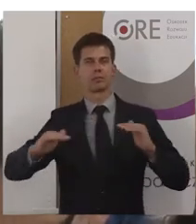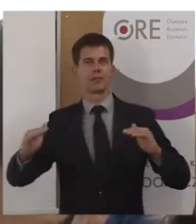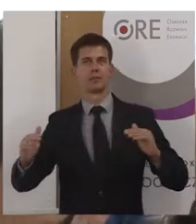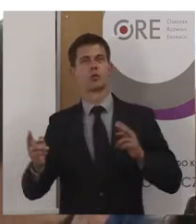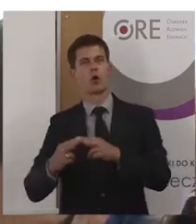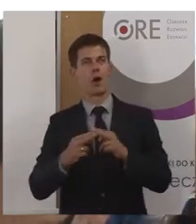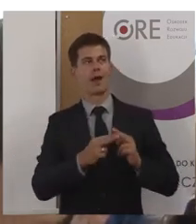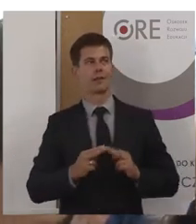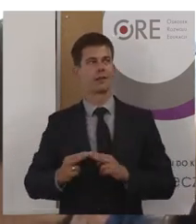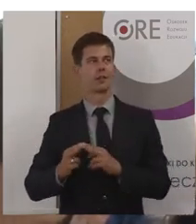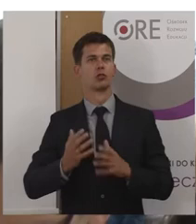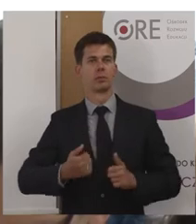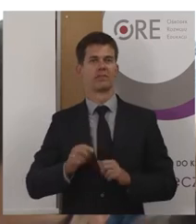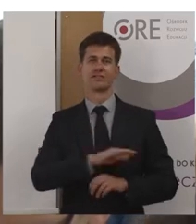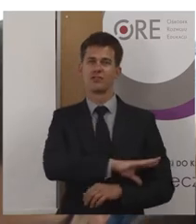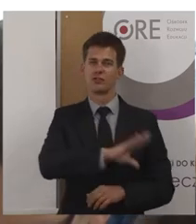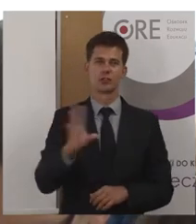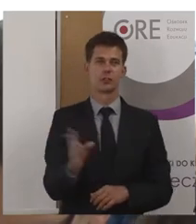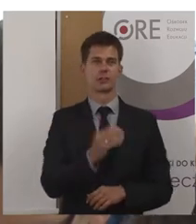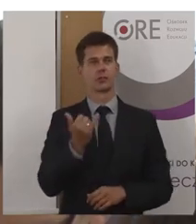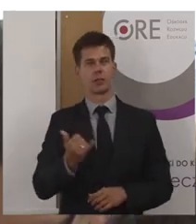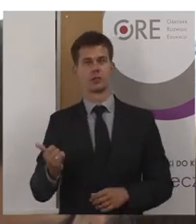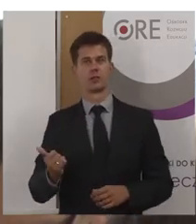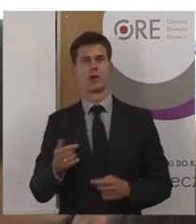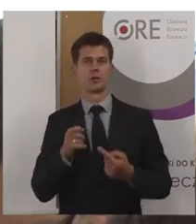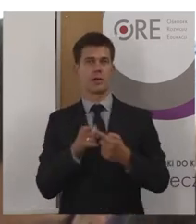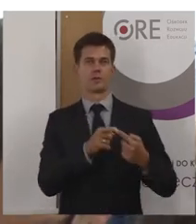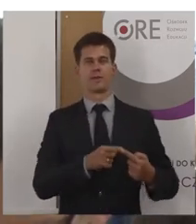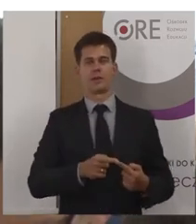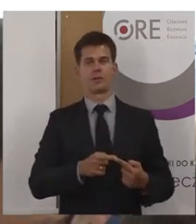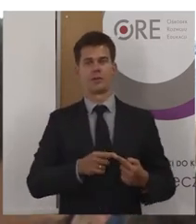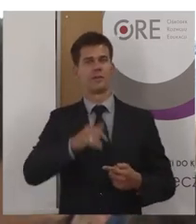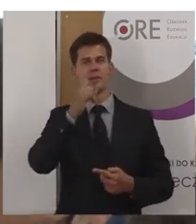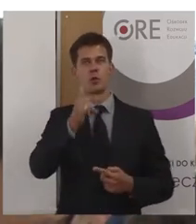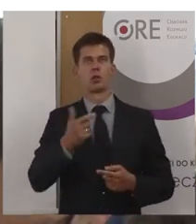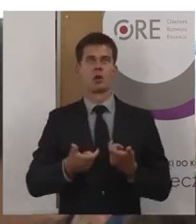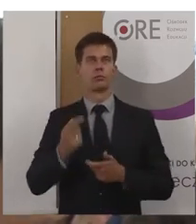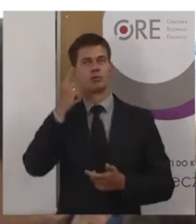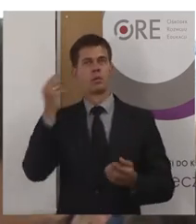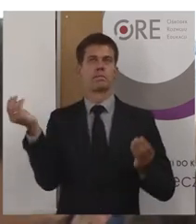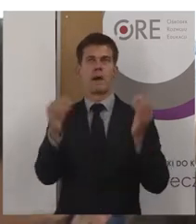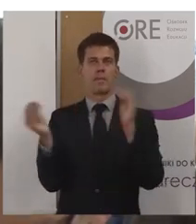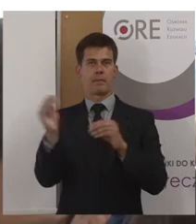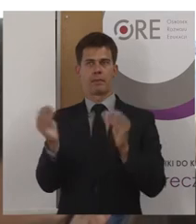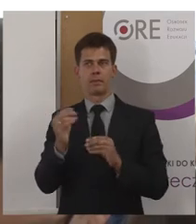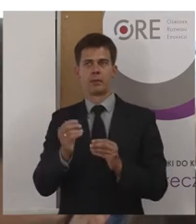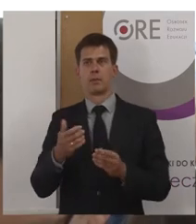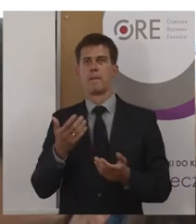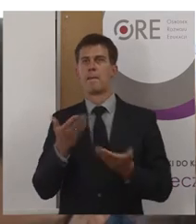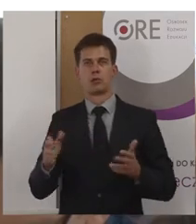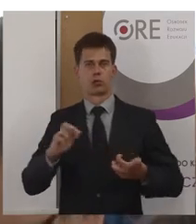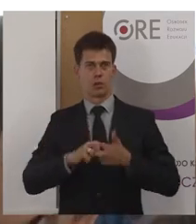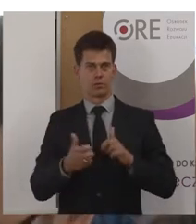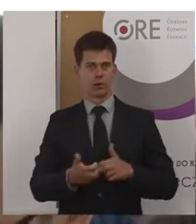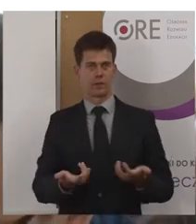na efektywne używanie ich przez wszystkich z ich potrzebami. Tak? Nie możemy skomplikować tego zbytnio. I druga